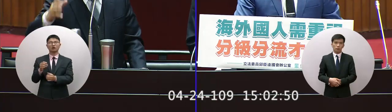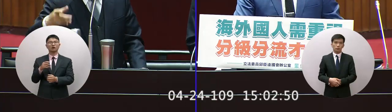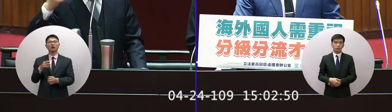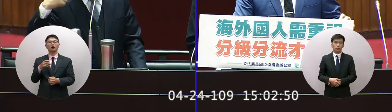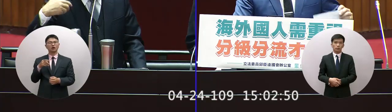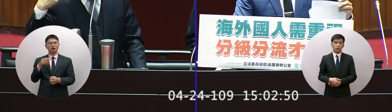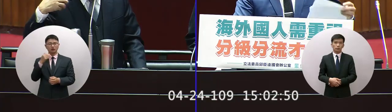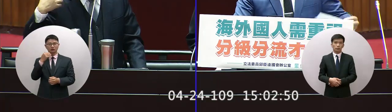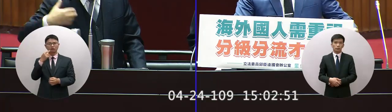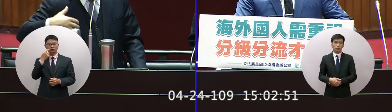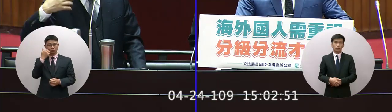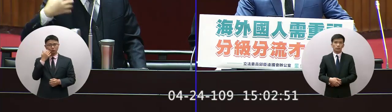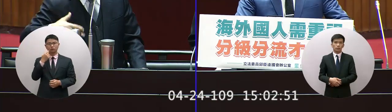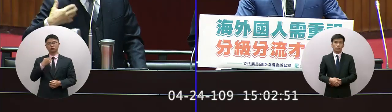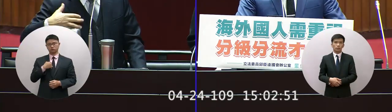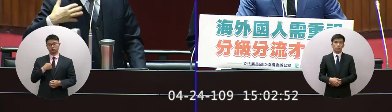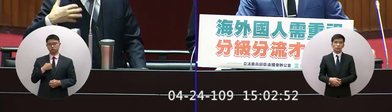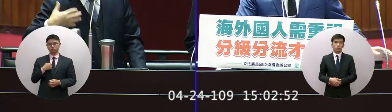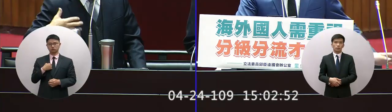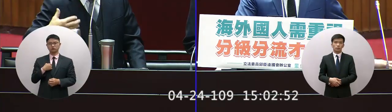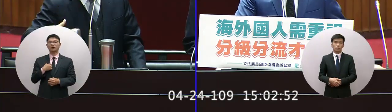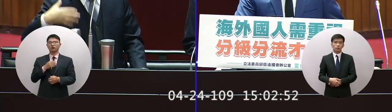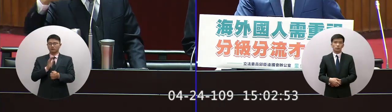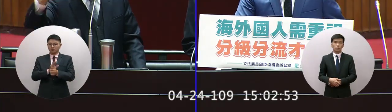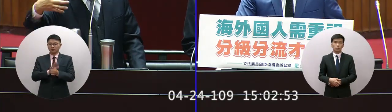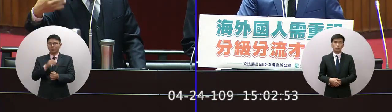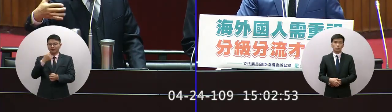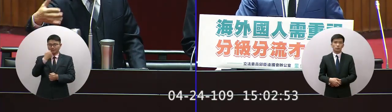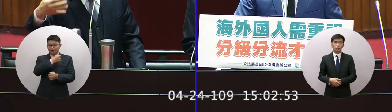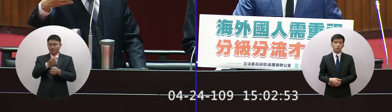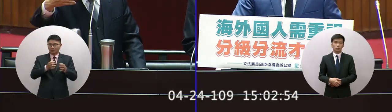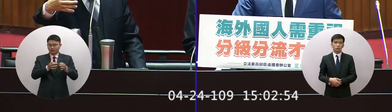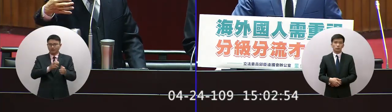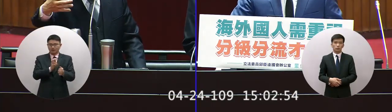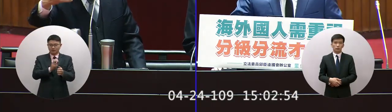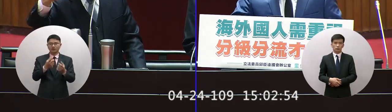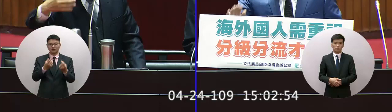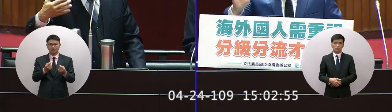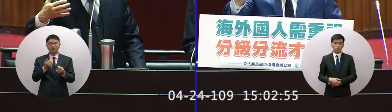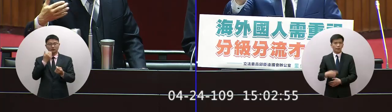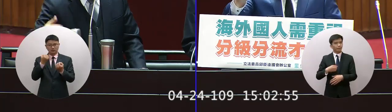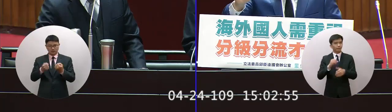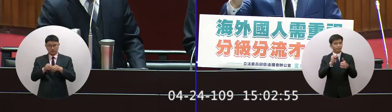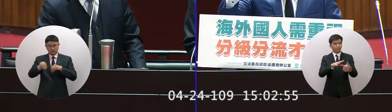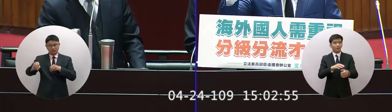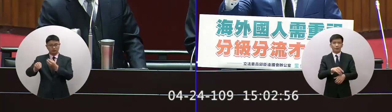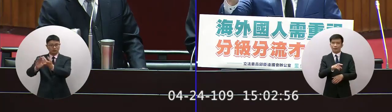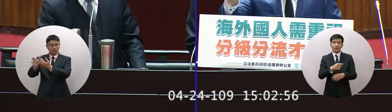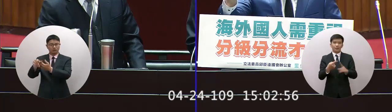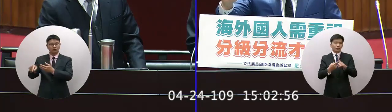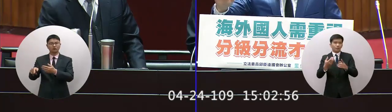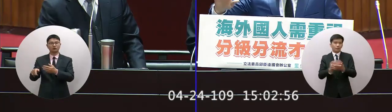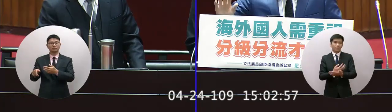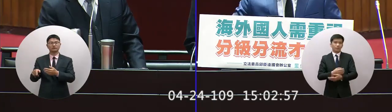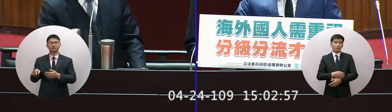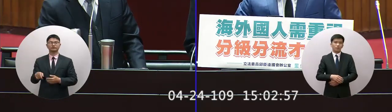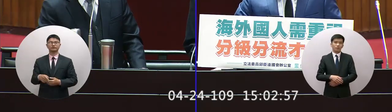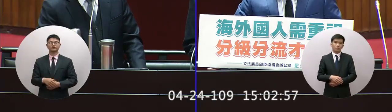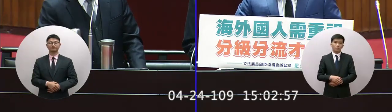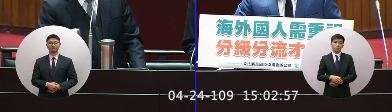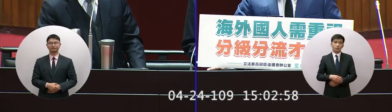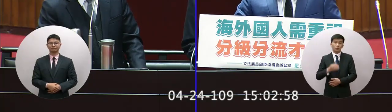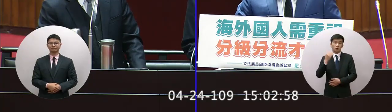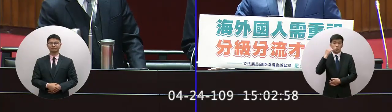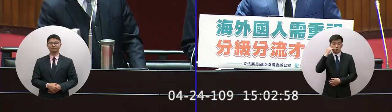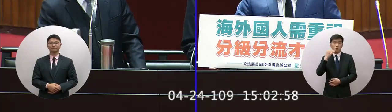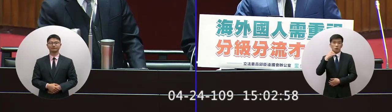先咱嘛是还在照顾国内厂商，赶快海外。 我跟你讲，你迄难无够啦。我即摆要讲的，就是讲你若国